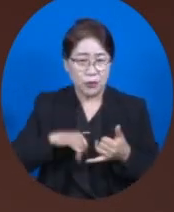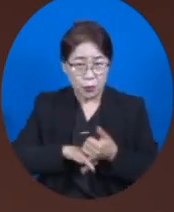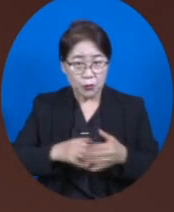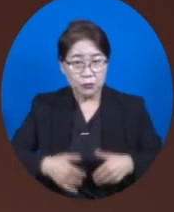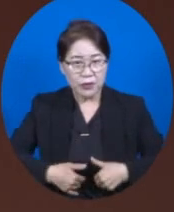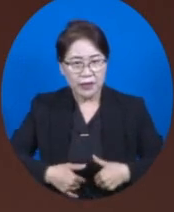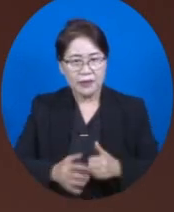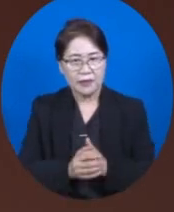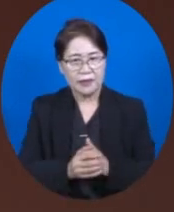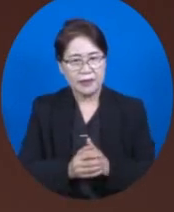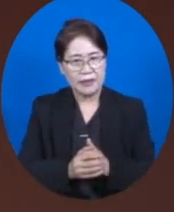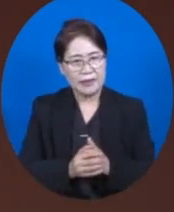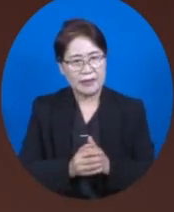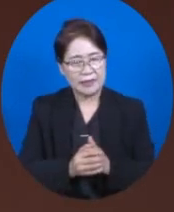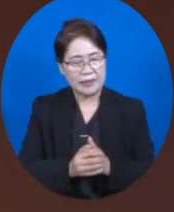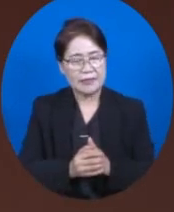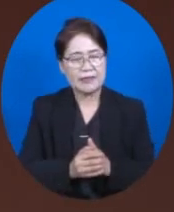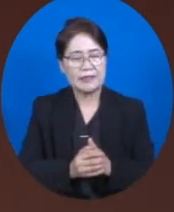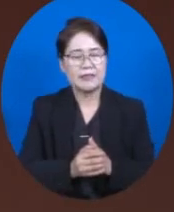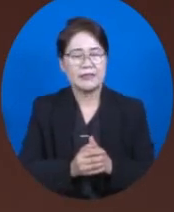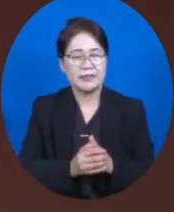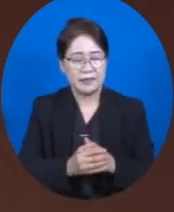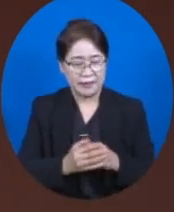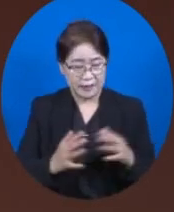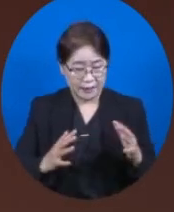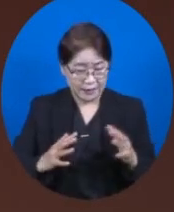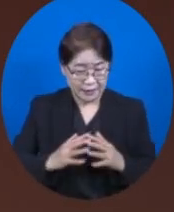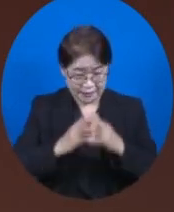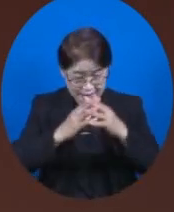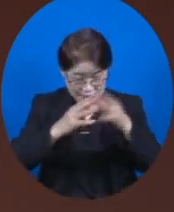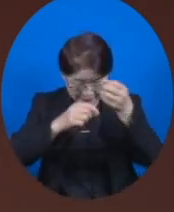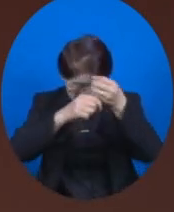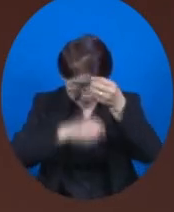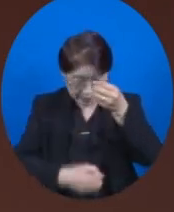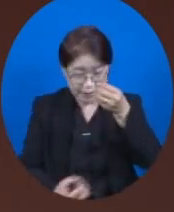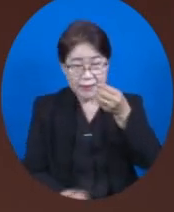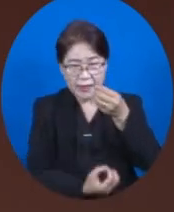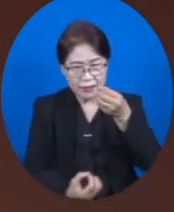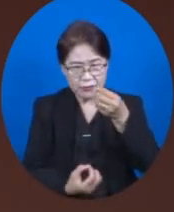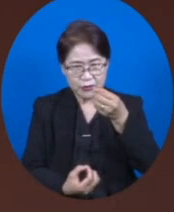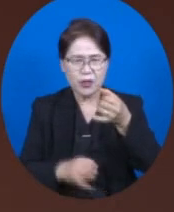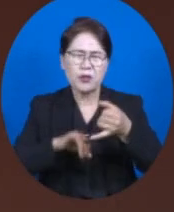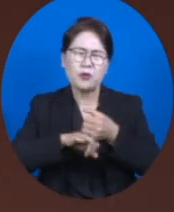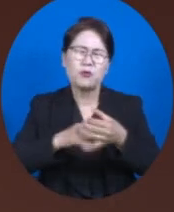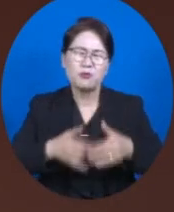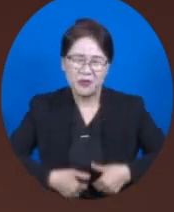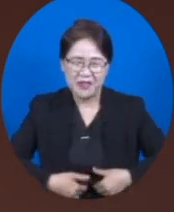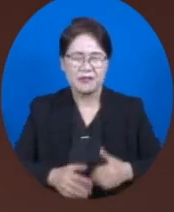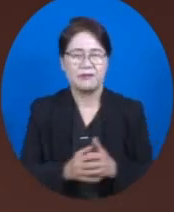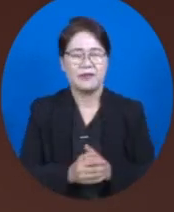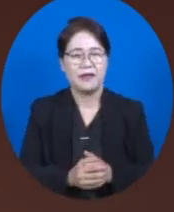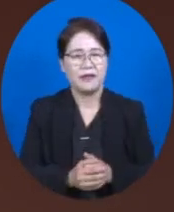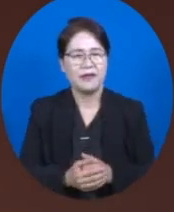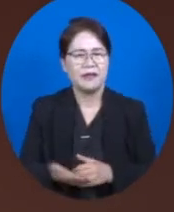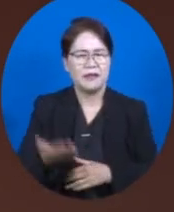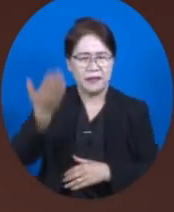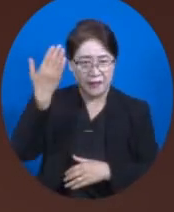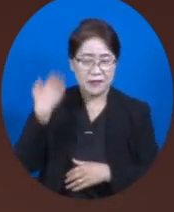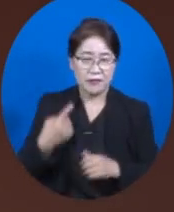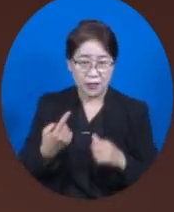뭐예요이 다림줄이라고 하는 거죠 자 이전에 솔로몬의 성전과 비교해 볼 때에